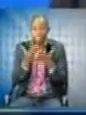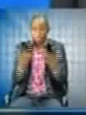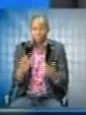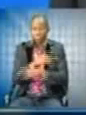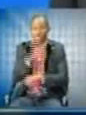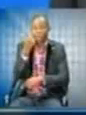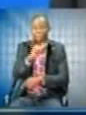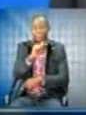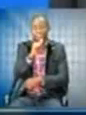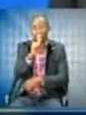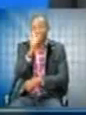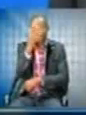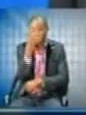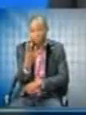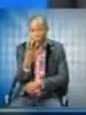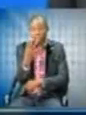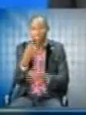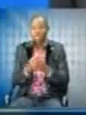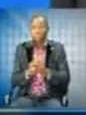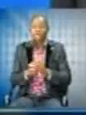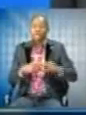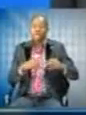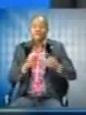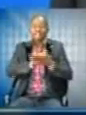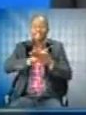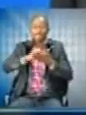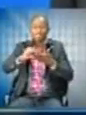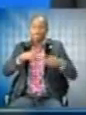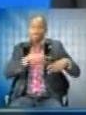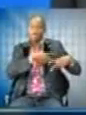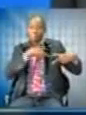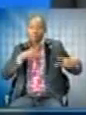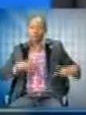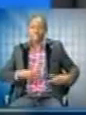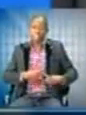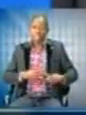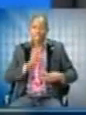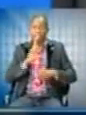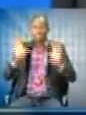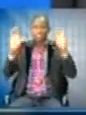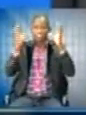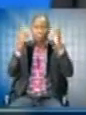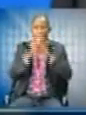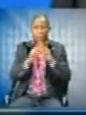la Saint-Valentin est célébrée. Cette journée des amoureux n'a pas été mouvementée à Lubumbashi.